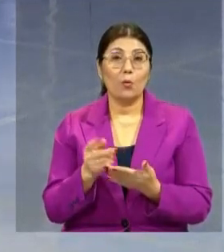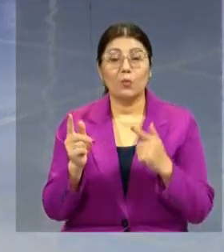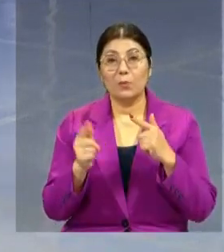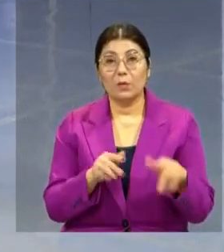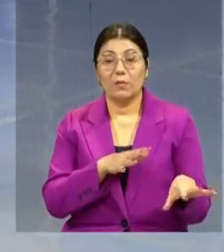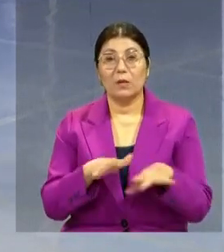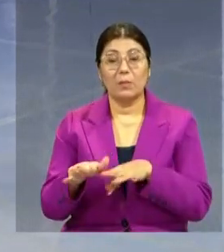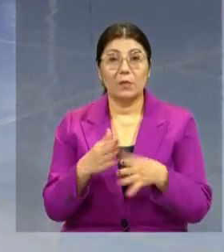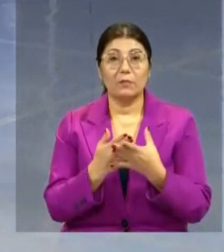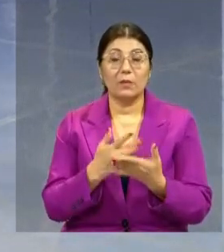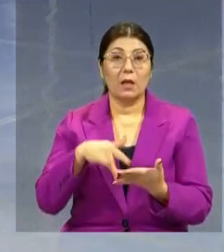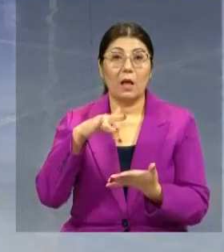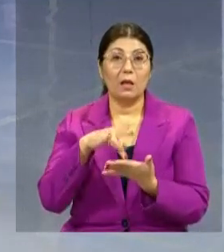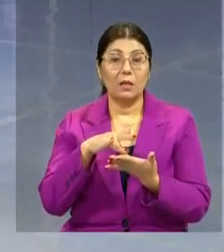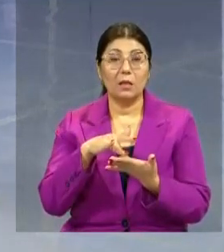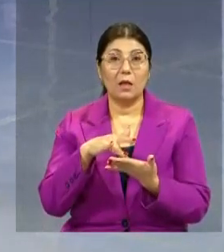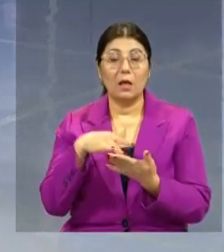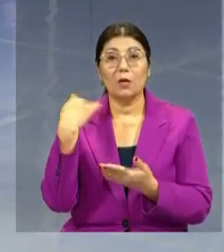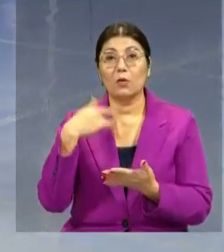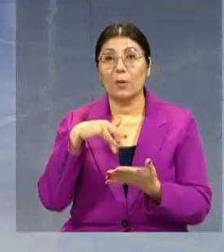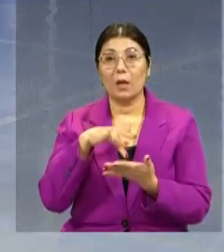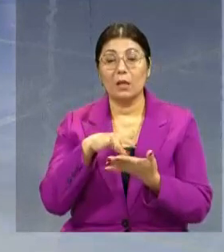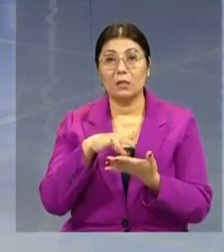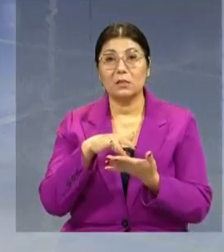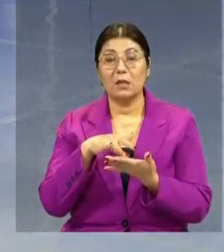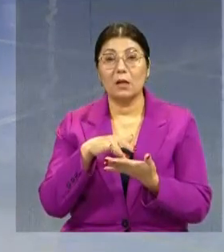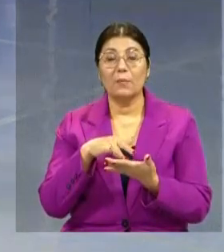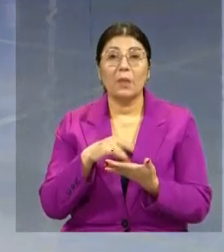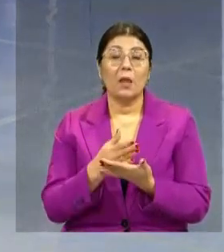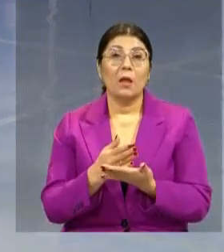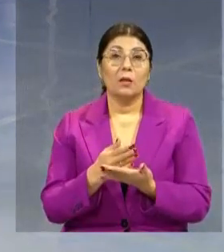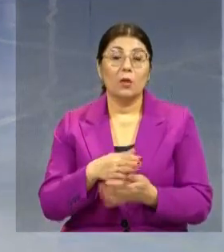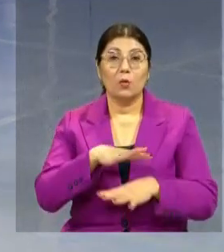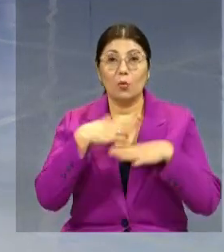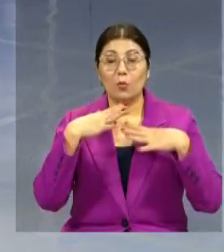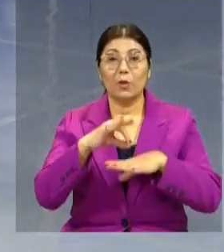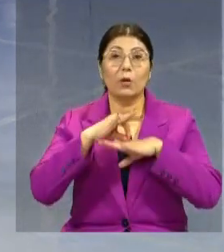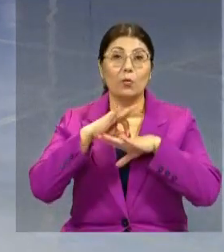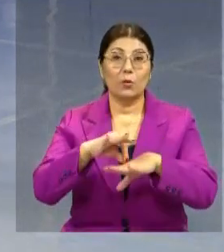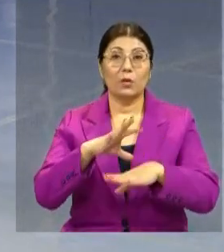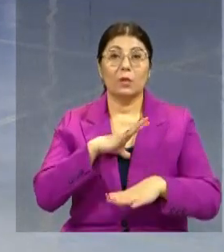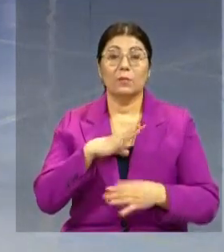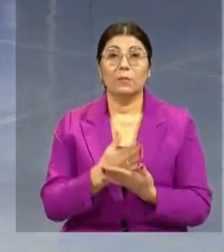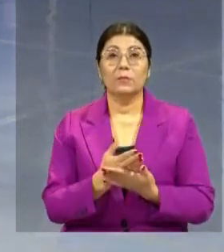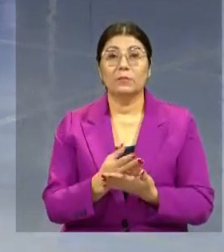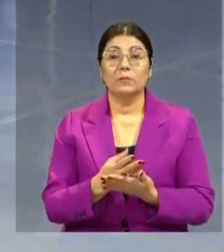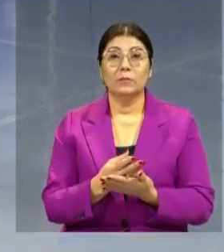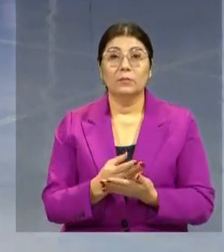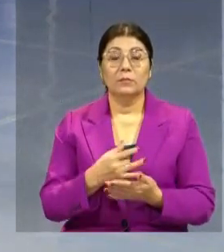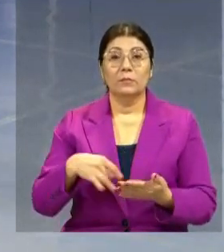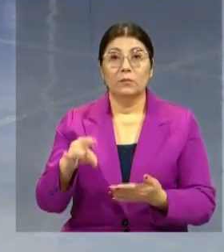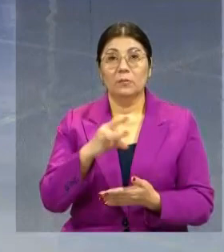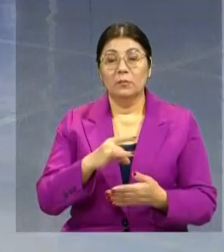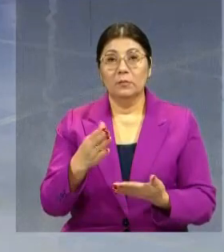көп жағдайда сол қалада, Ақтөбе қаласында, облыстық мешітте, қалалық мешіттерде көбірек өтті десек болады. Енді Аллаға шүкір біз ауданның